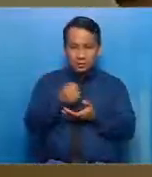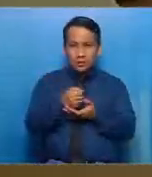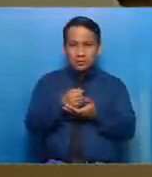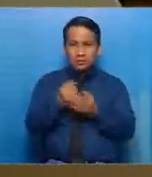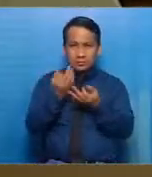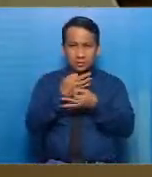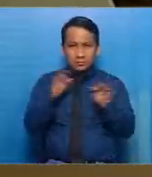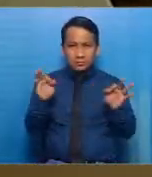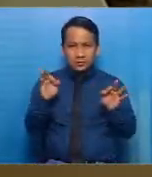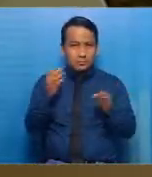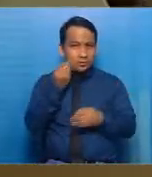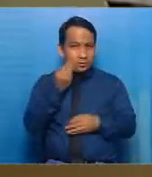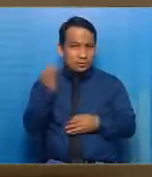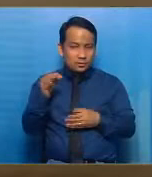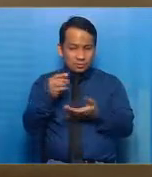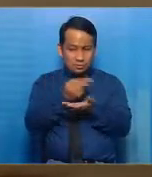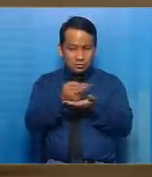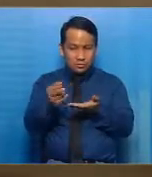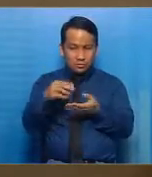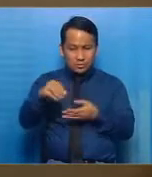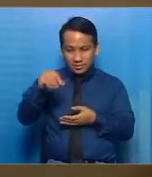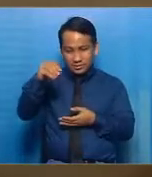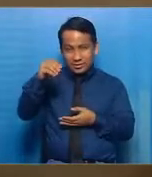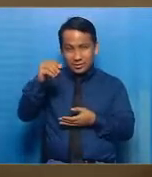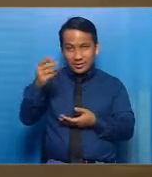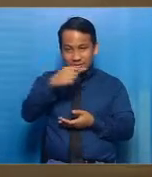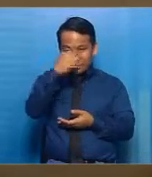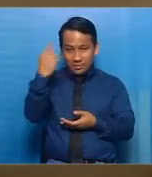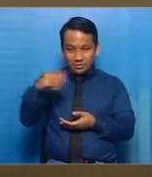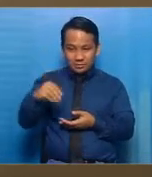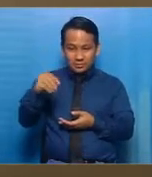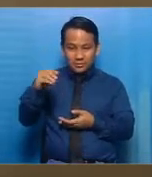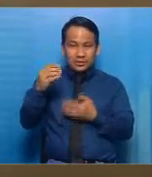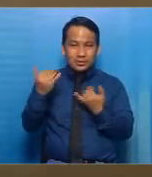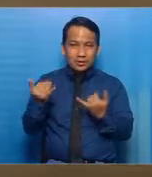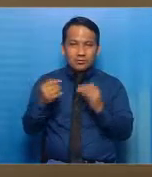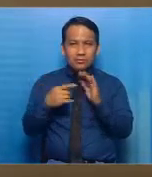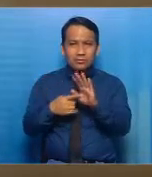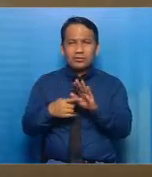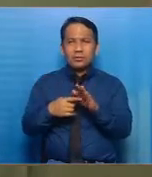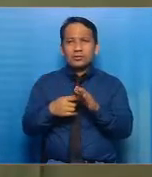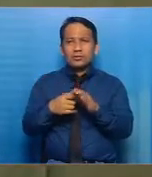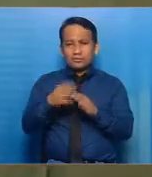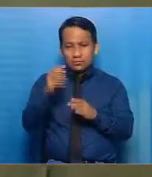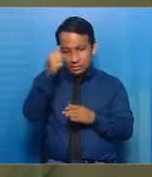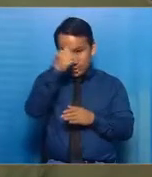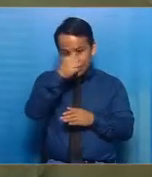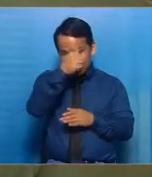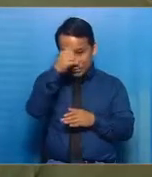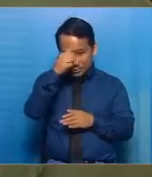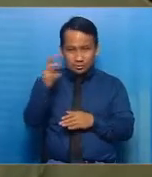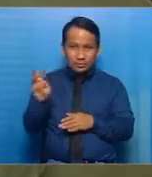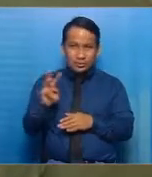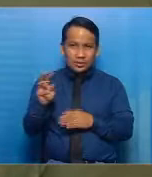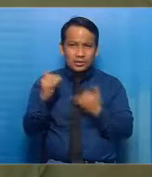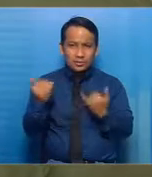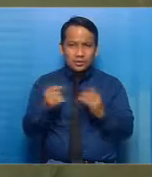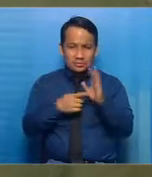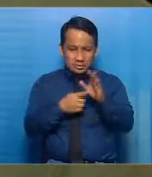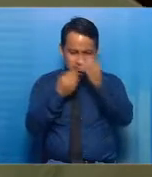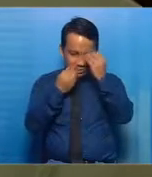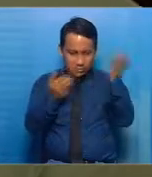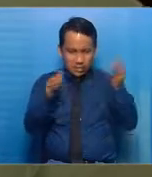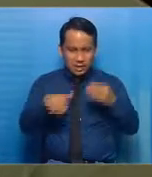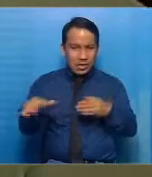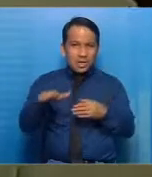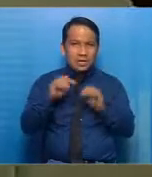na libreng take-home holy ashes ngayong Ash Wednesday. Sabi ko, kahit na ganitong pandemic, I'll make it a point na